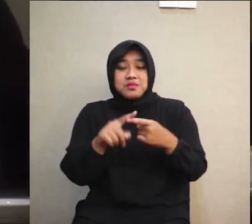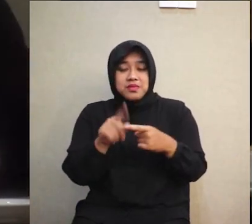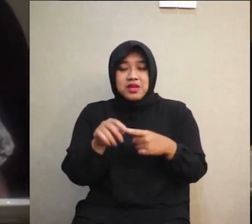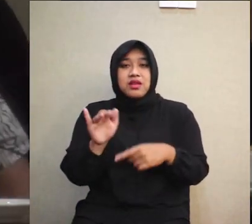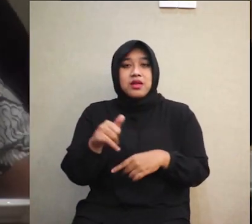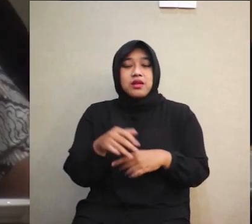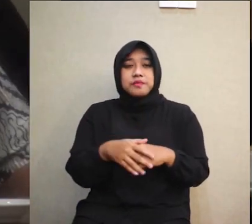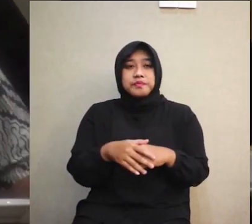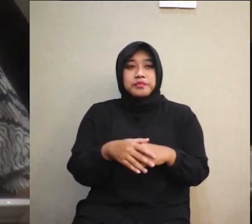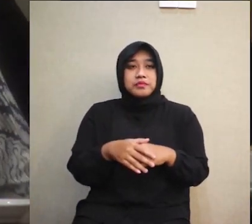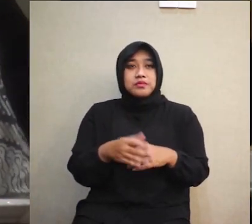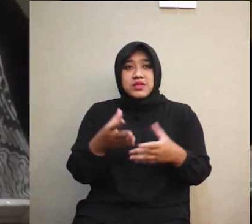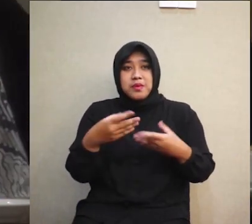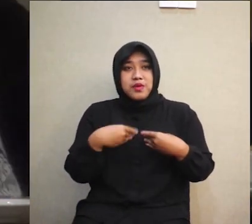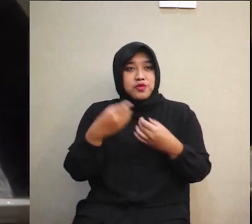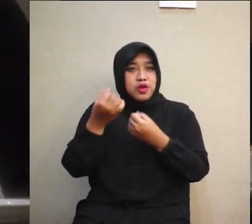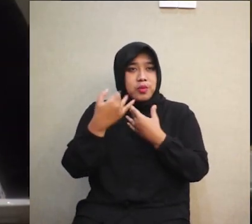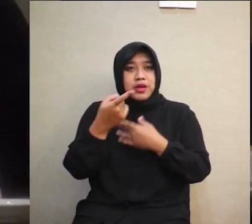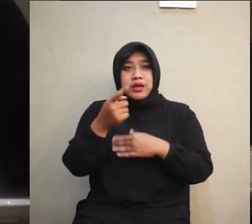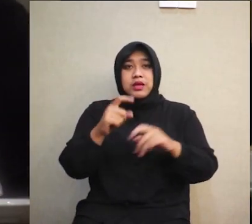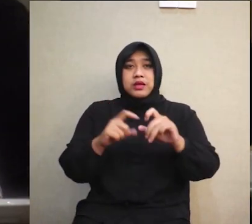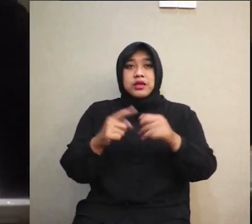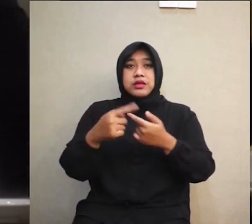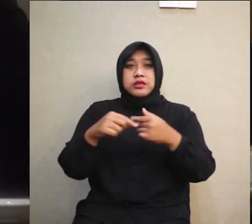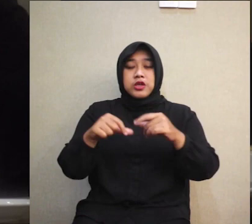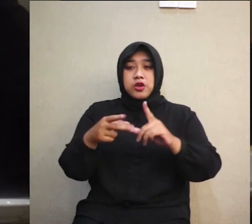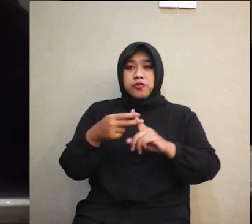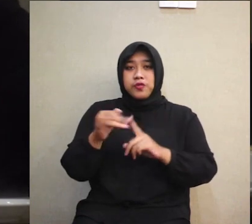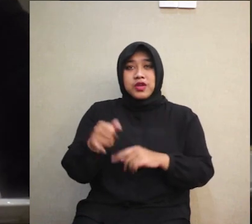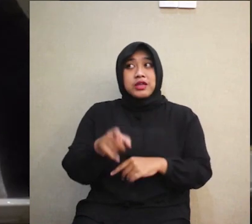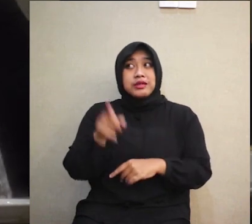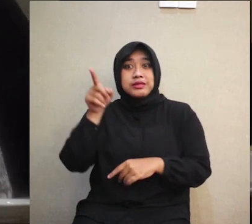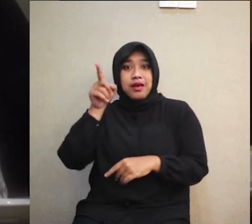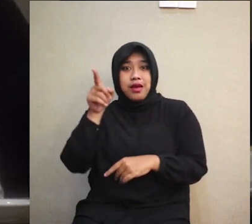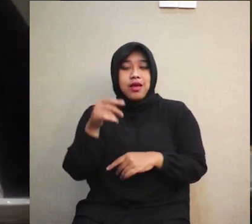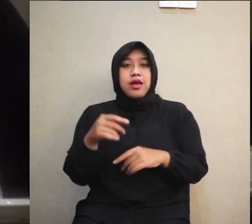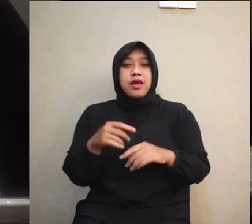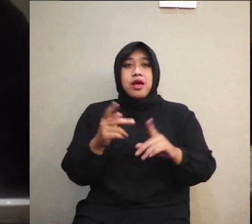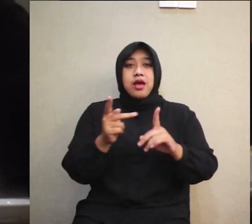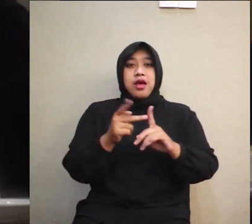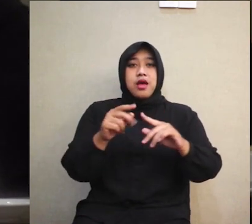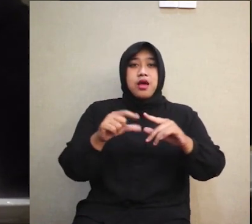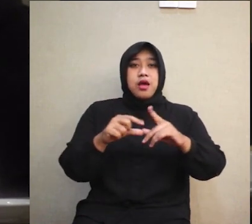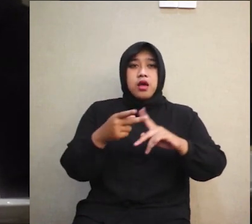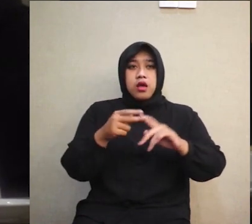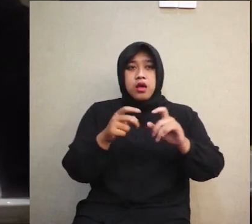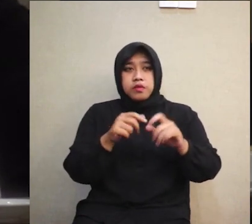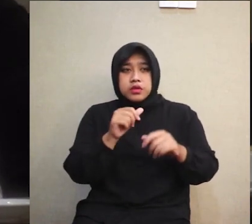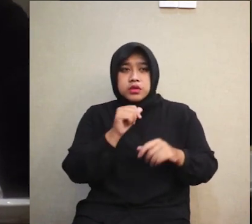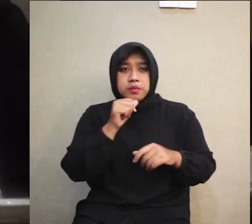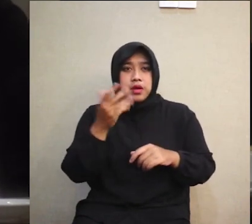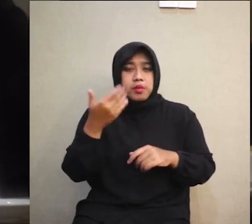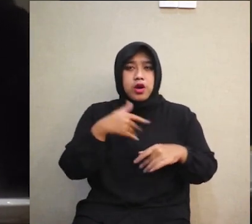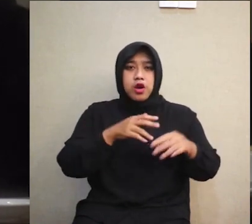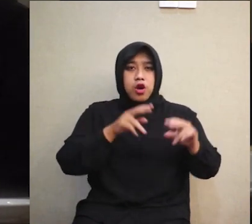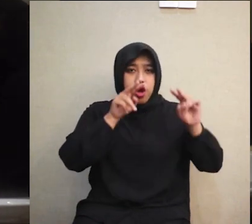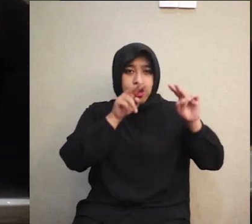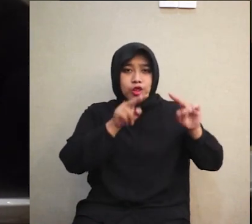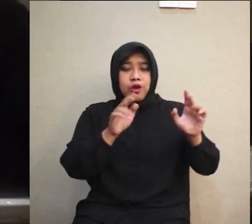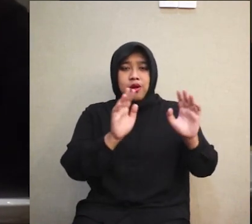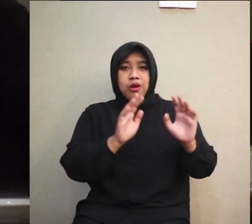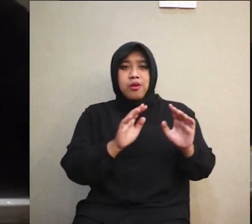bocorannya dari Mas Syafi'i yang di sana gitu juga Mas Hafiz kemarin kita nonton bareng